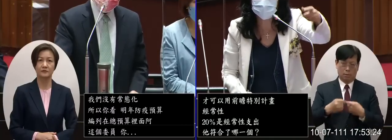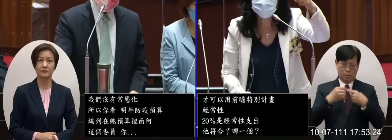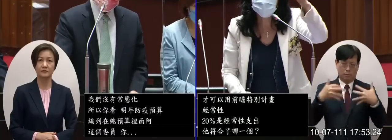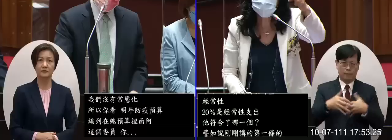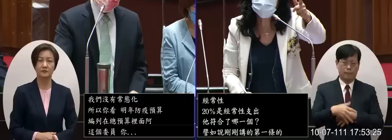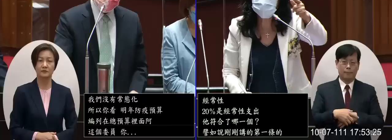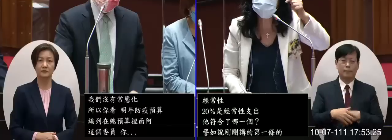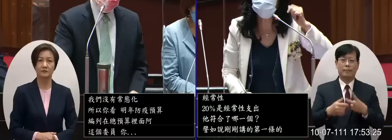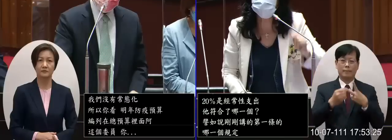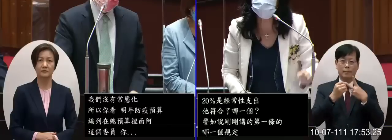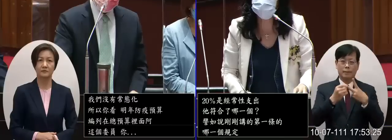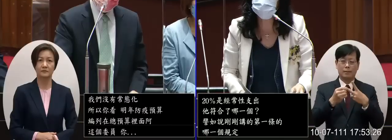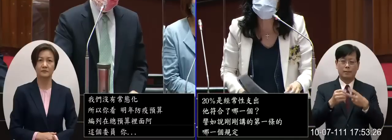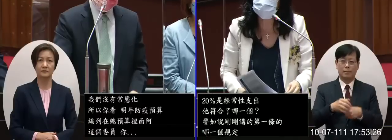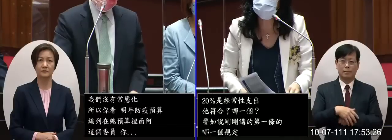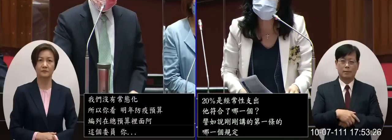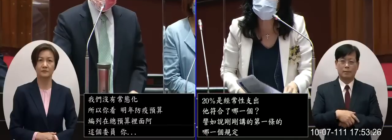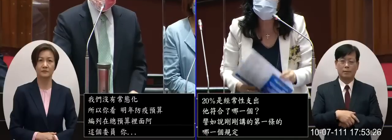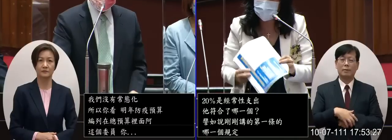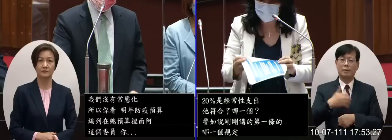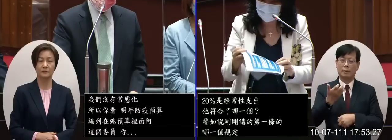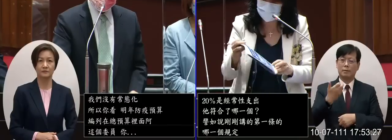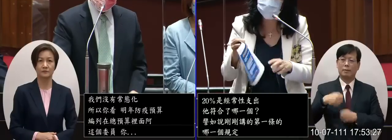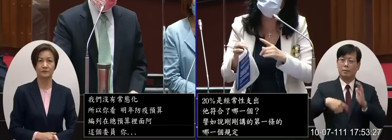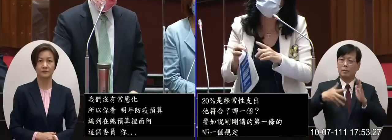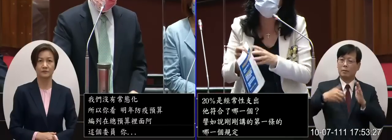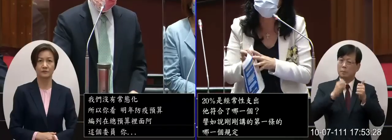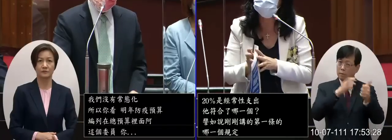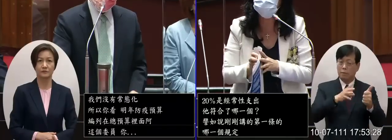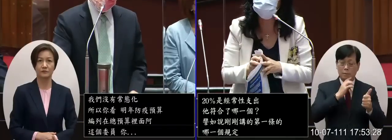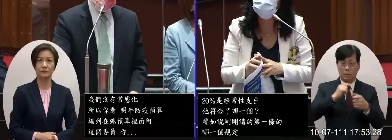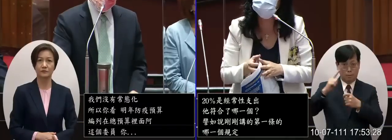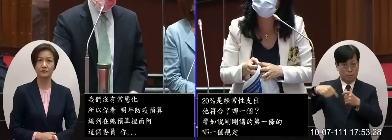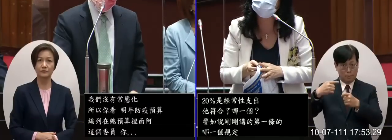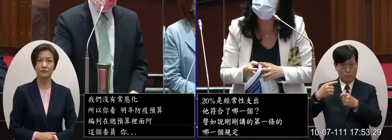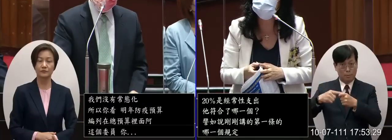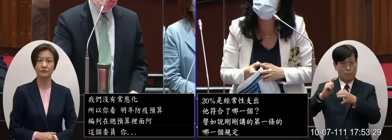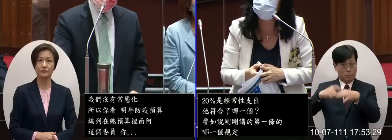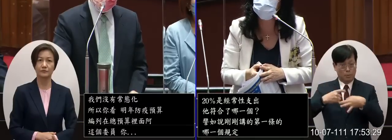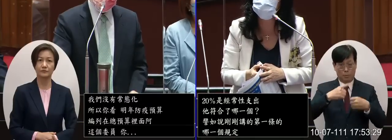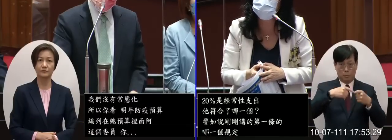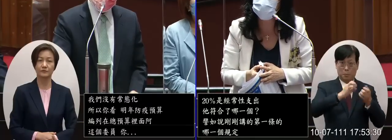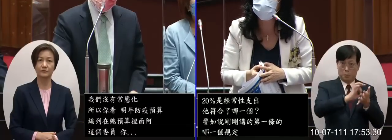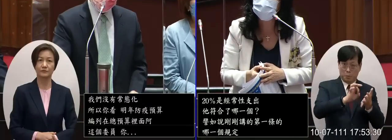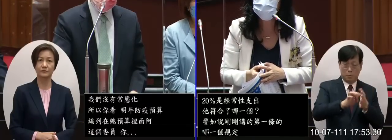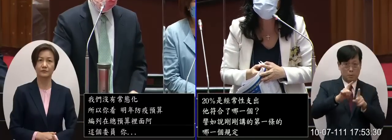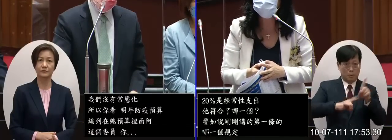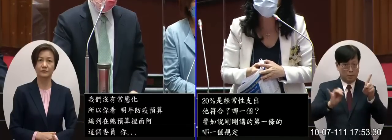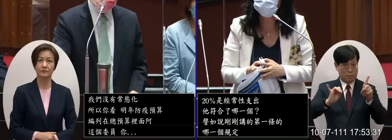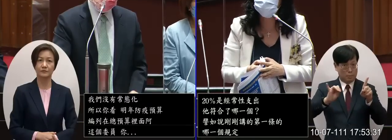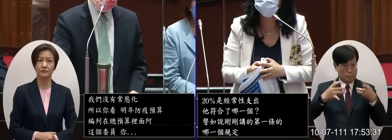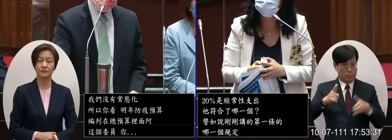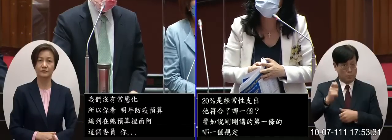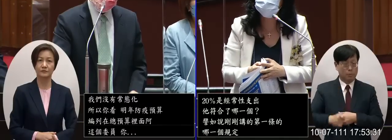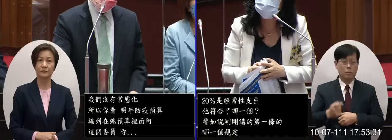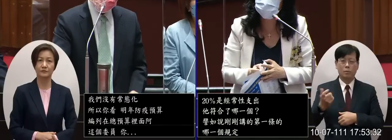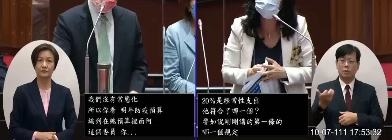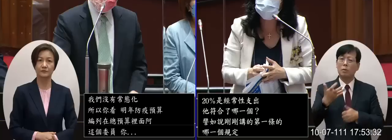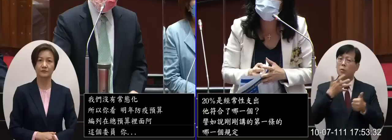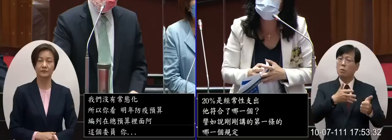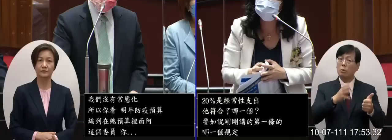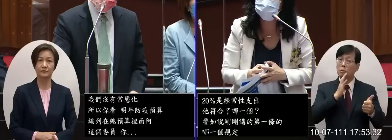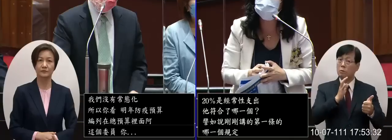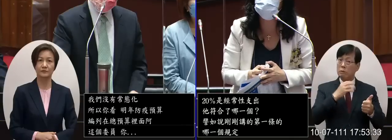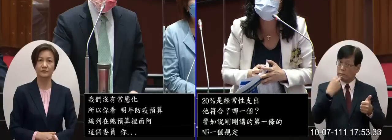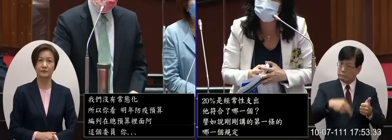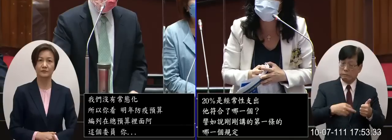个问题。第二问题，我们刚刚不是给院长看了你的税入跟税出差了1000多亿吗？我刚才不是问说你是